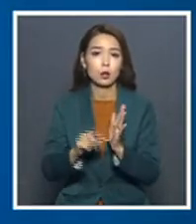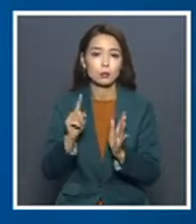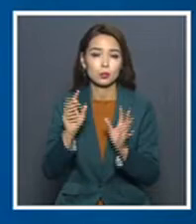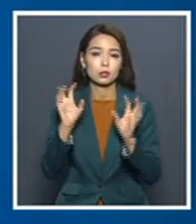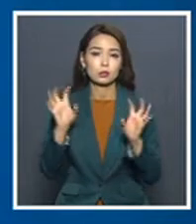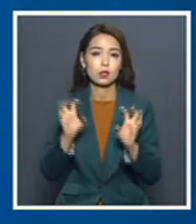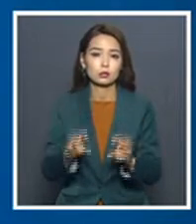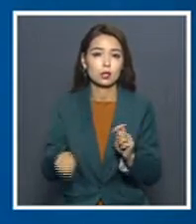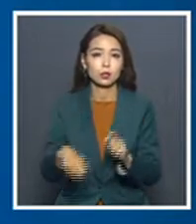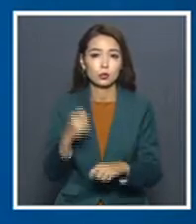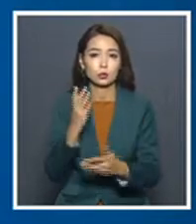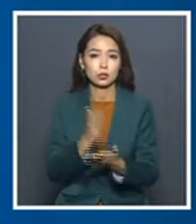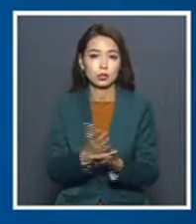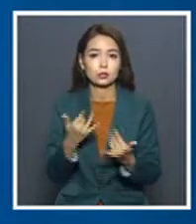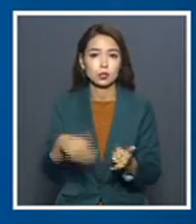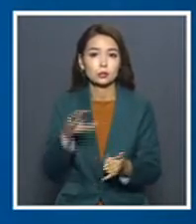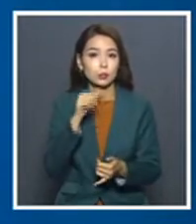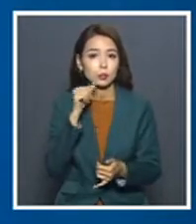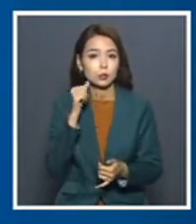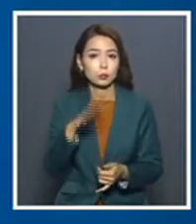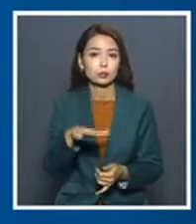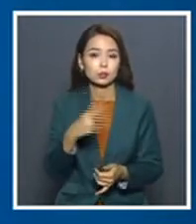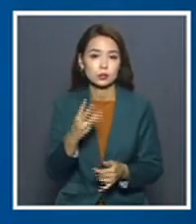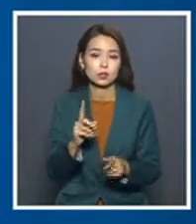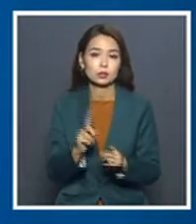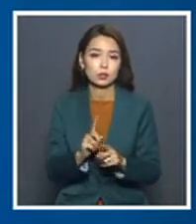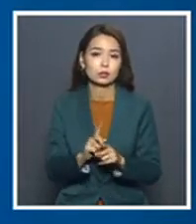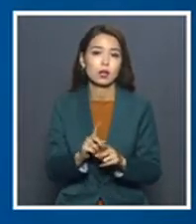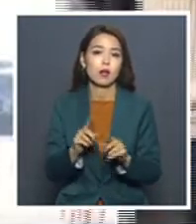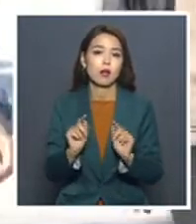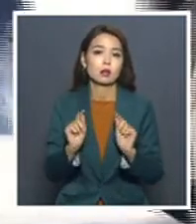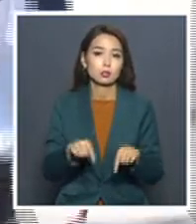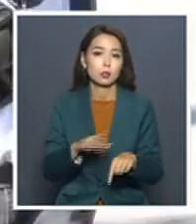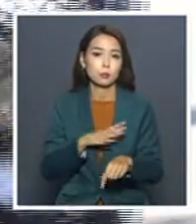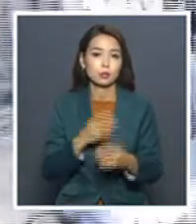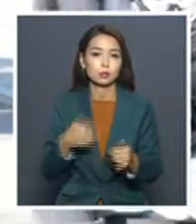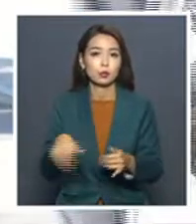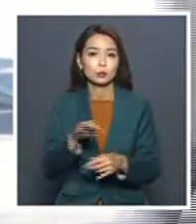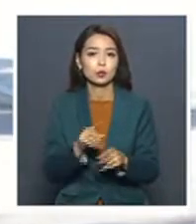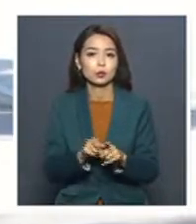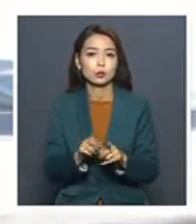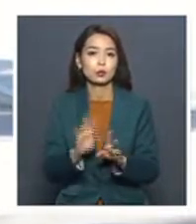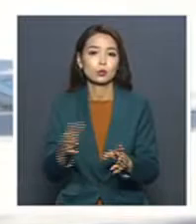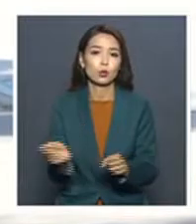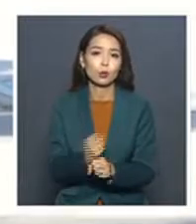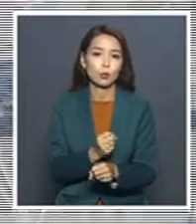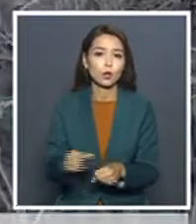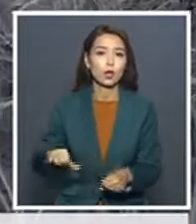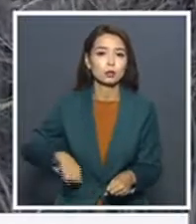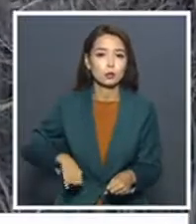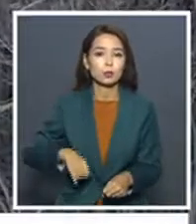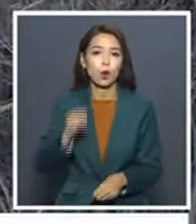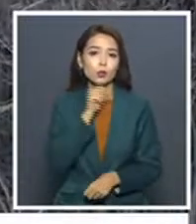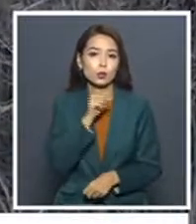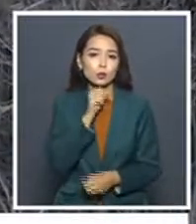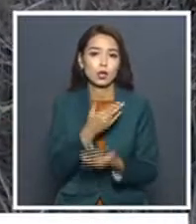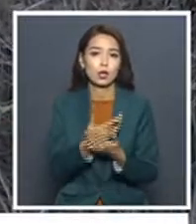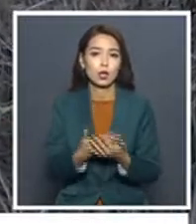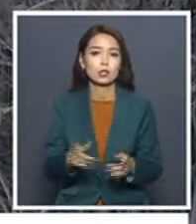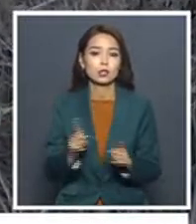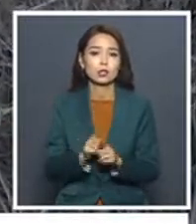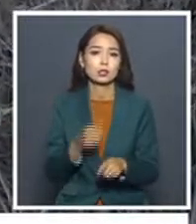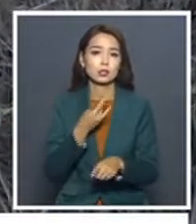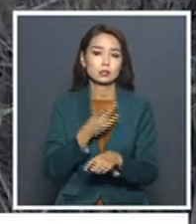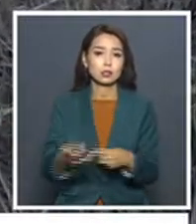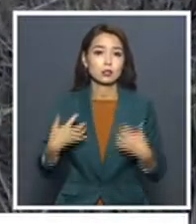жасалды. Ал былтыр 53 дерек тіркелген. Өңірде топ болып төбелесу, бұзақылық, ұрлық, дене жарақатын салу жиіледі.